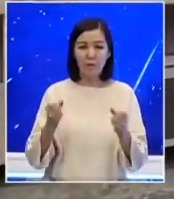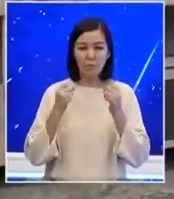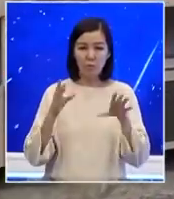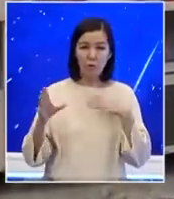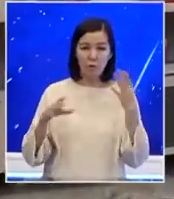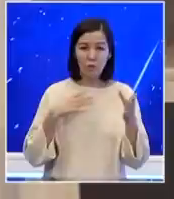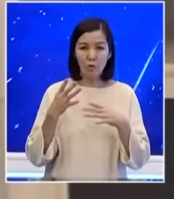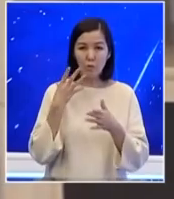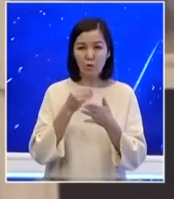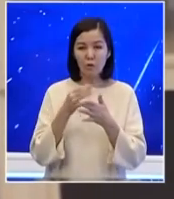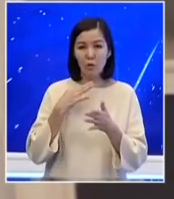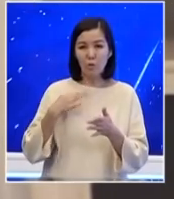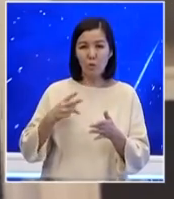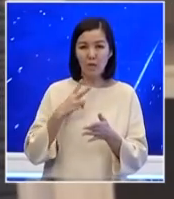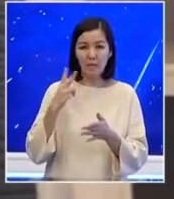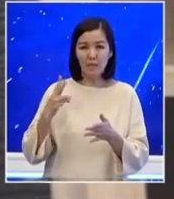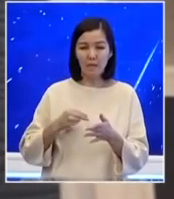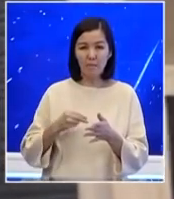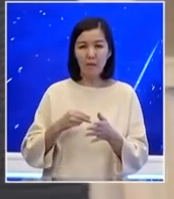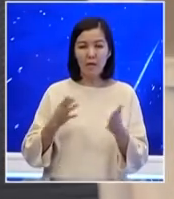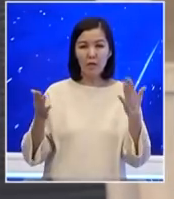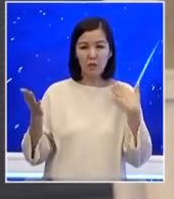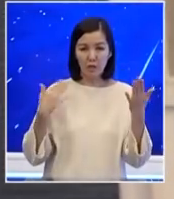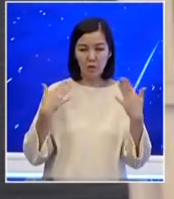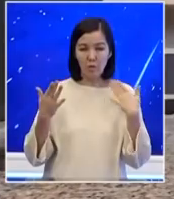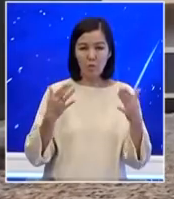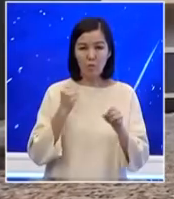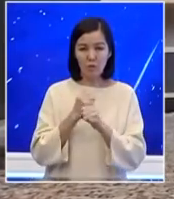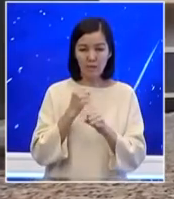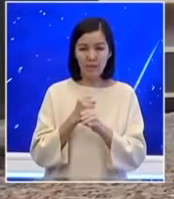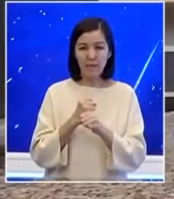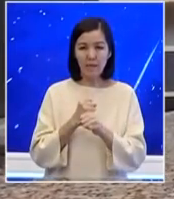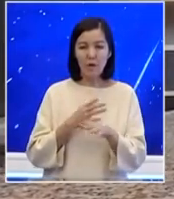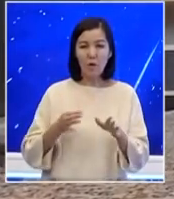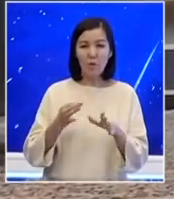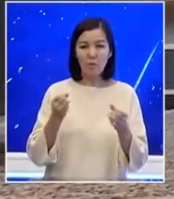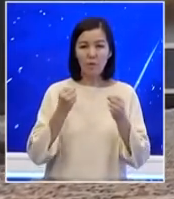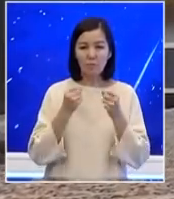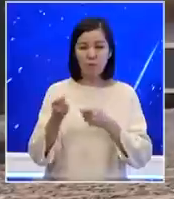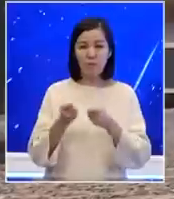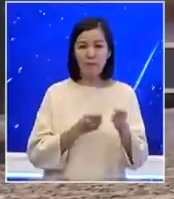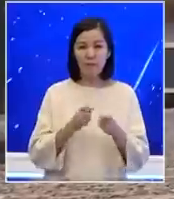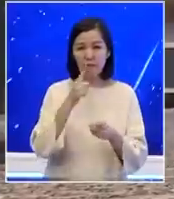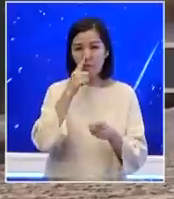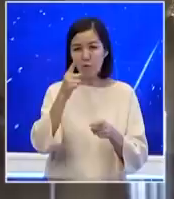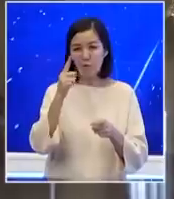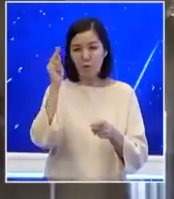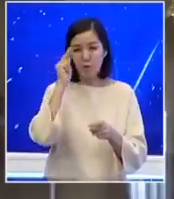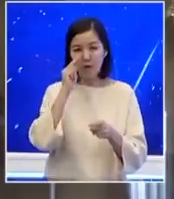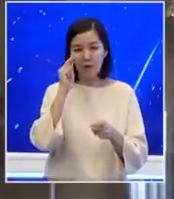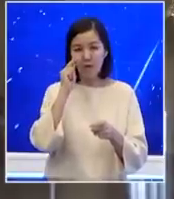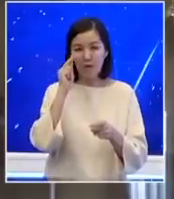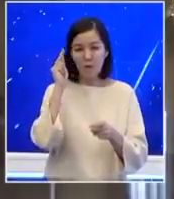де ұл-қыздарымен үнемі жаттығу жасауды дағдыға айналдырған. Облыстық спорт басқармасының басшысы өңірдегі қашықтан жүргізіліп